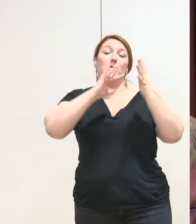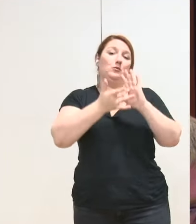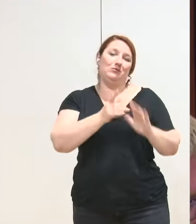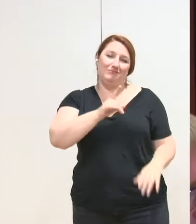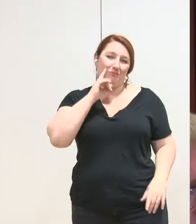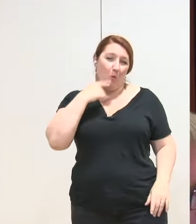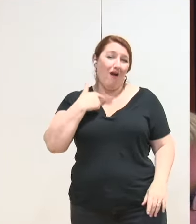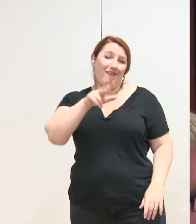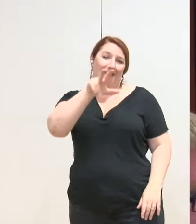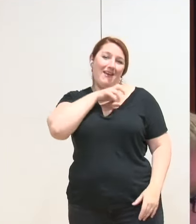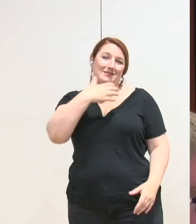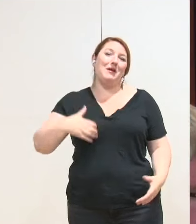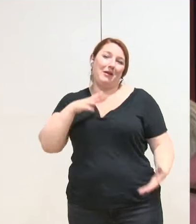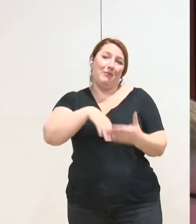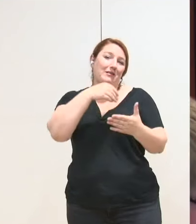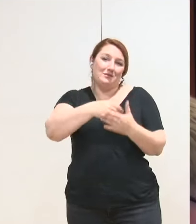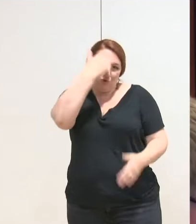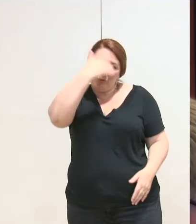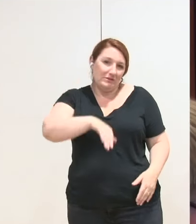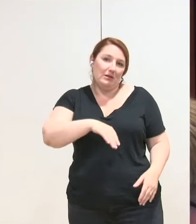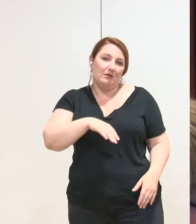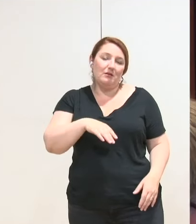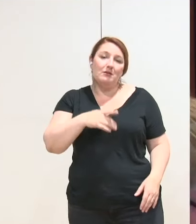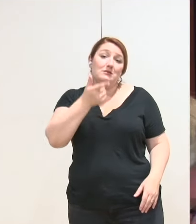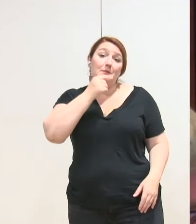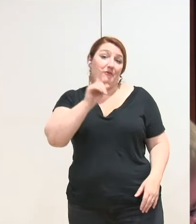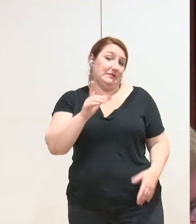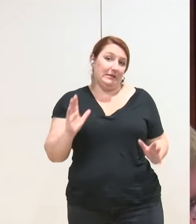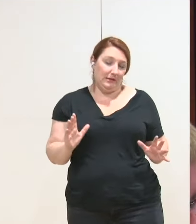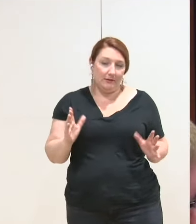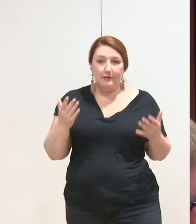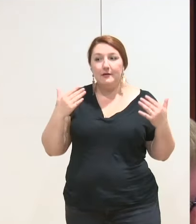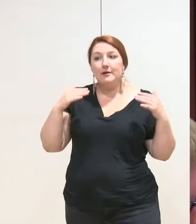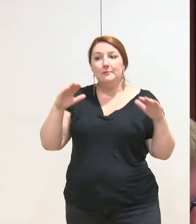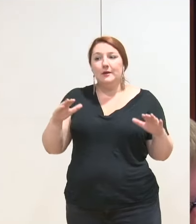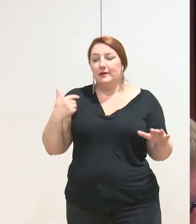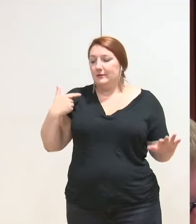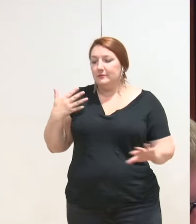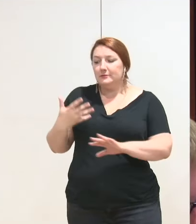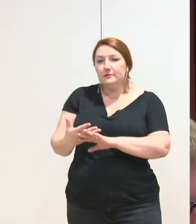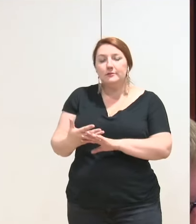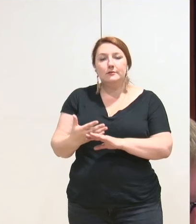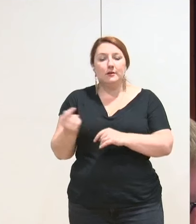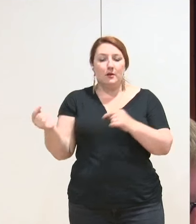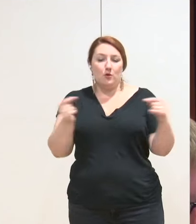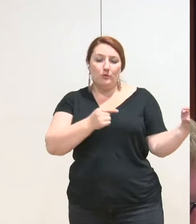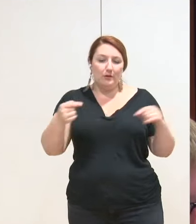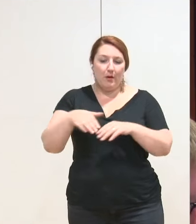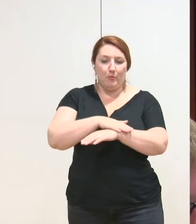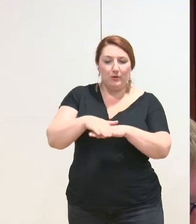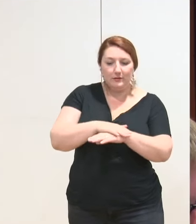surjoué beaucoup de choses durant ces mois qui rendent le débat politique et budgétaire extrêmement